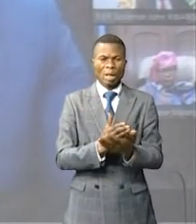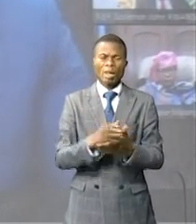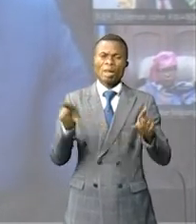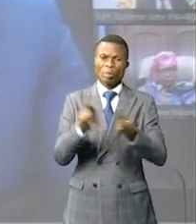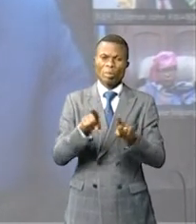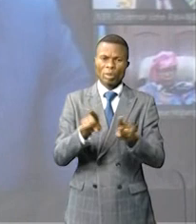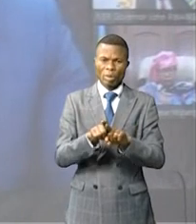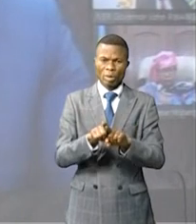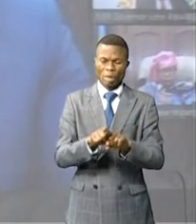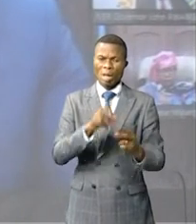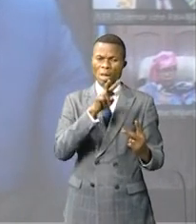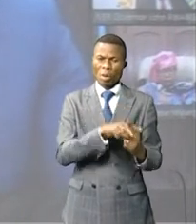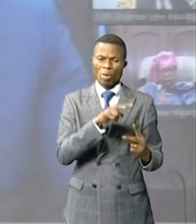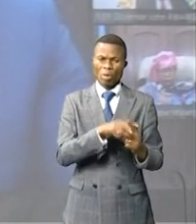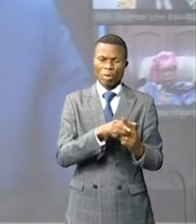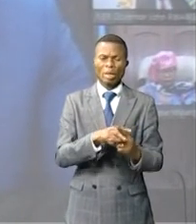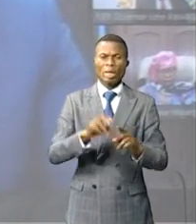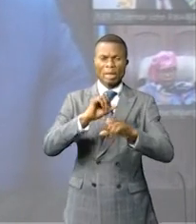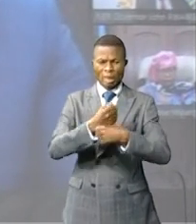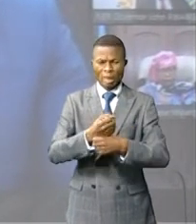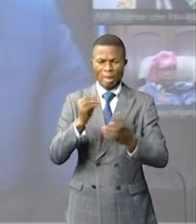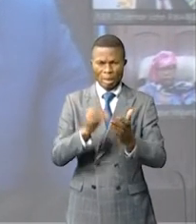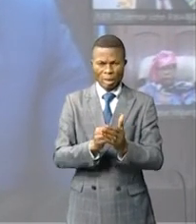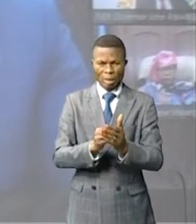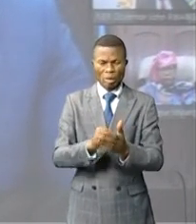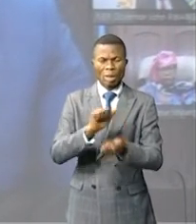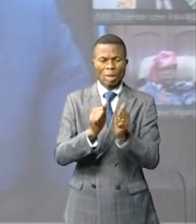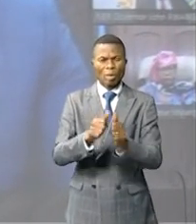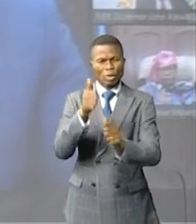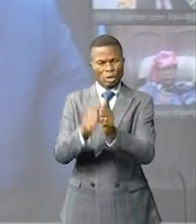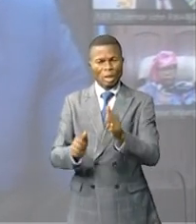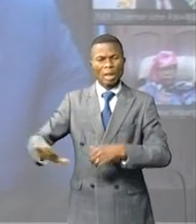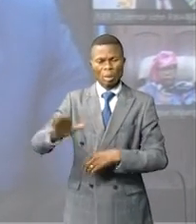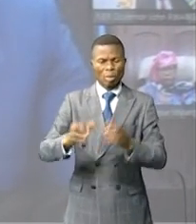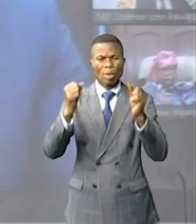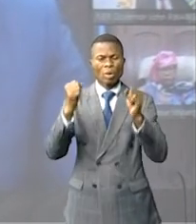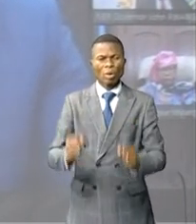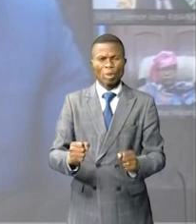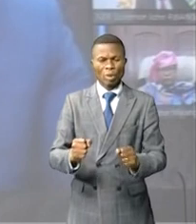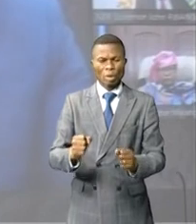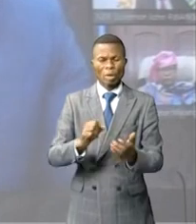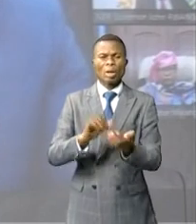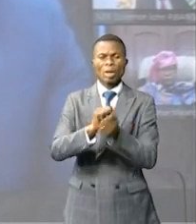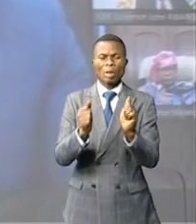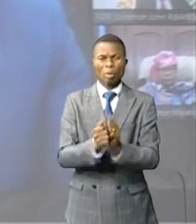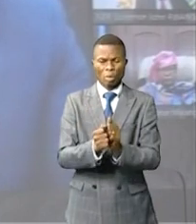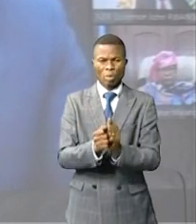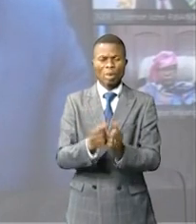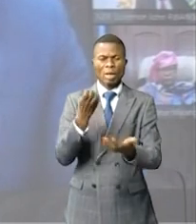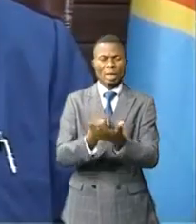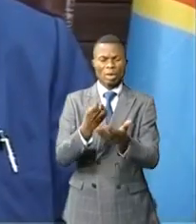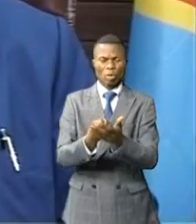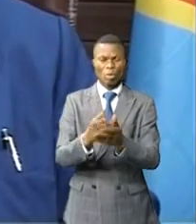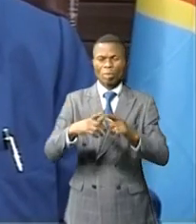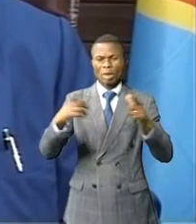importe de préserver ou de restaurer, selon le cas des pays, la stabilité du cadre